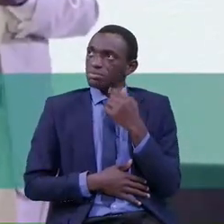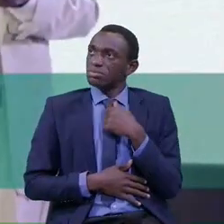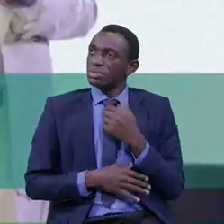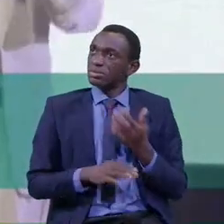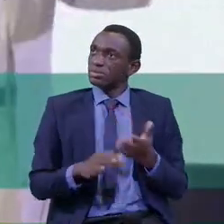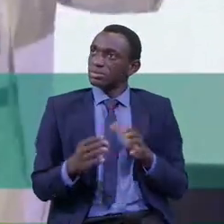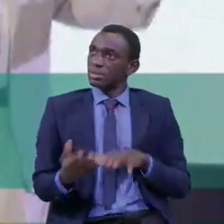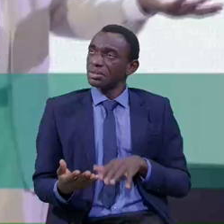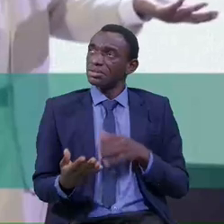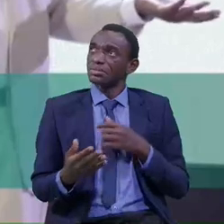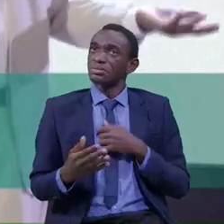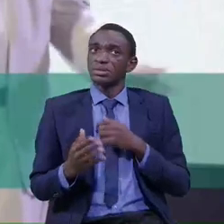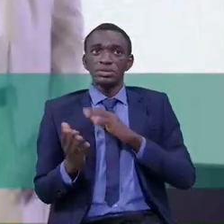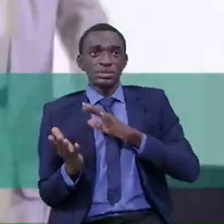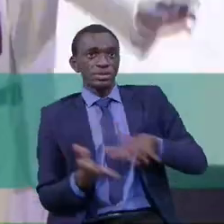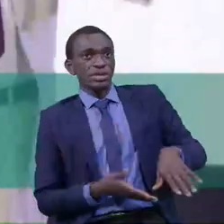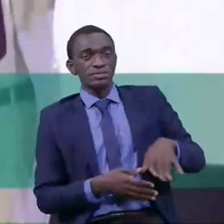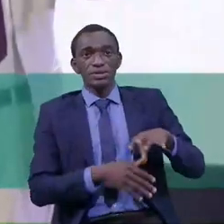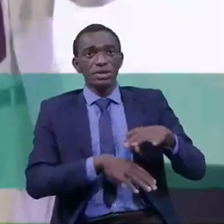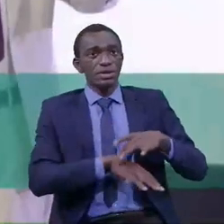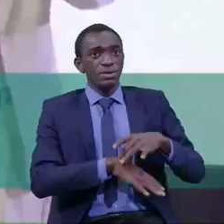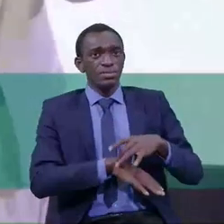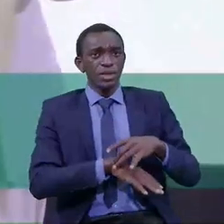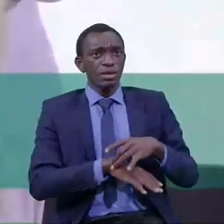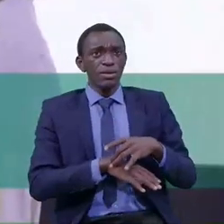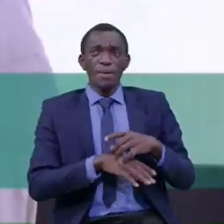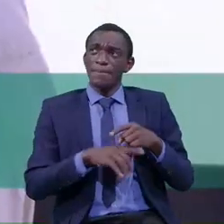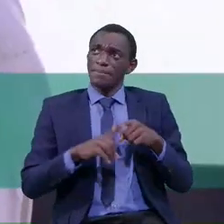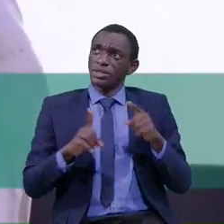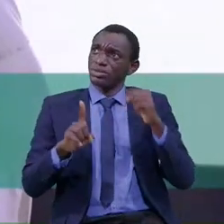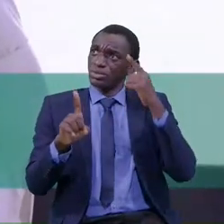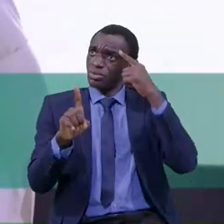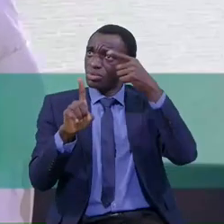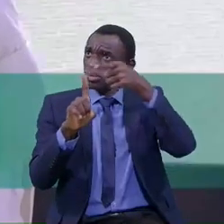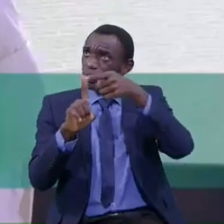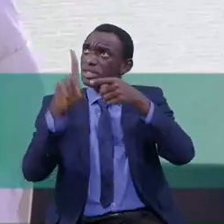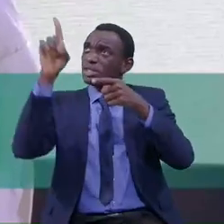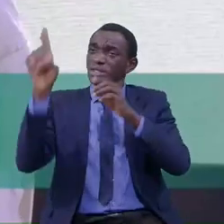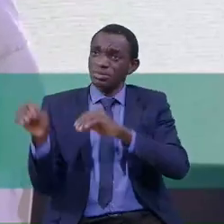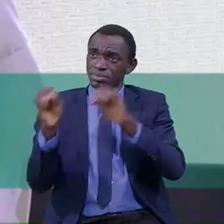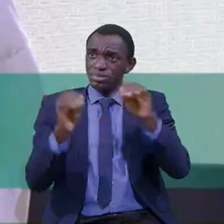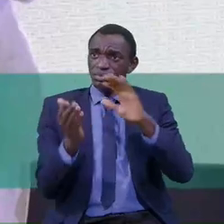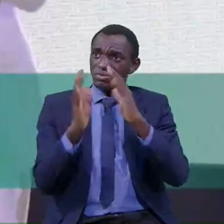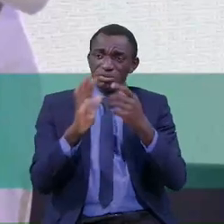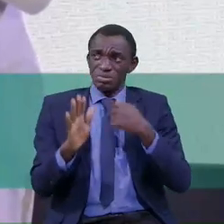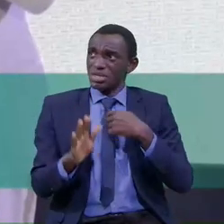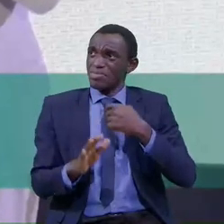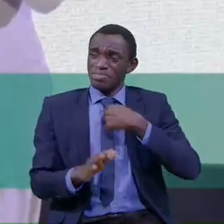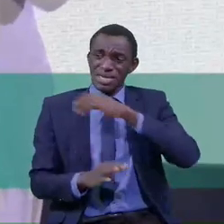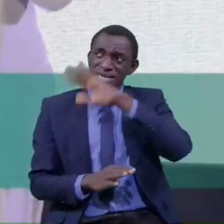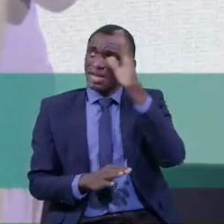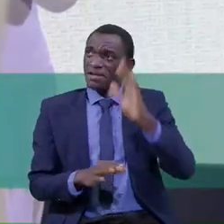je m'en vais. Mais l'objectif qu'il a fixé devant toi, tu n'as même pas touché